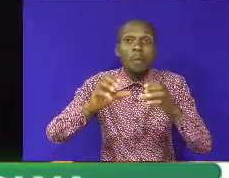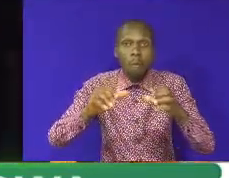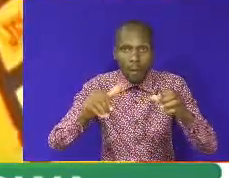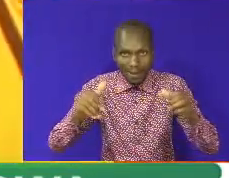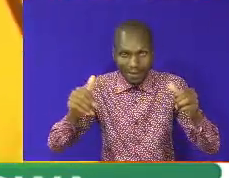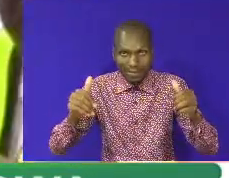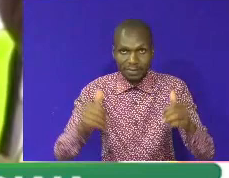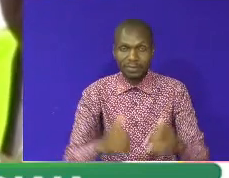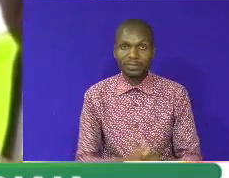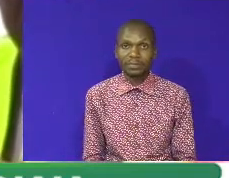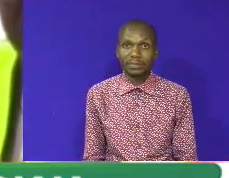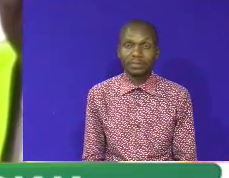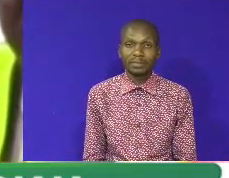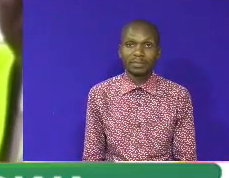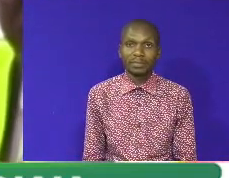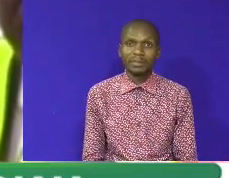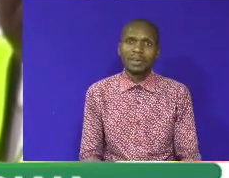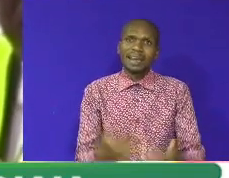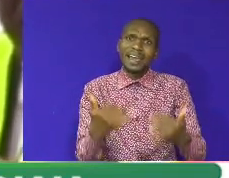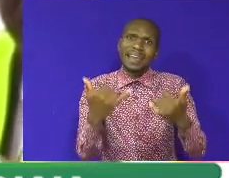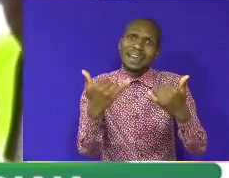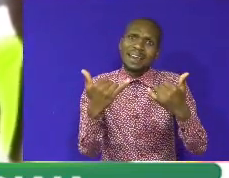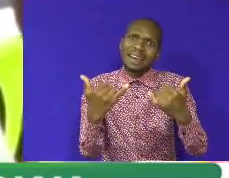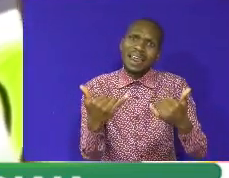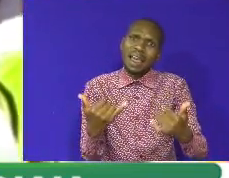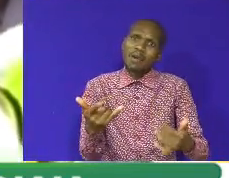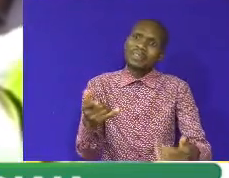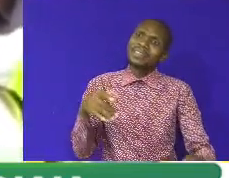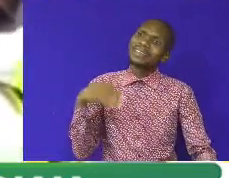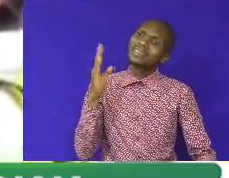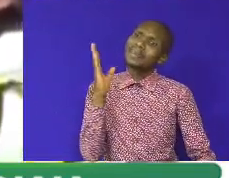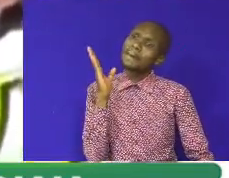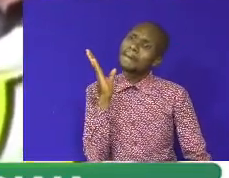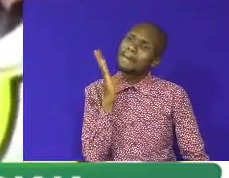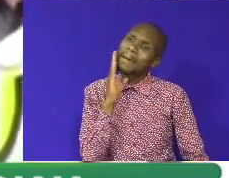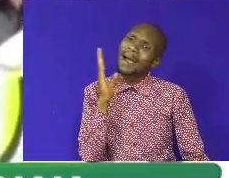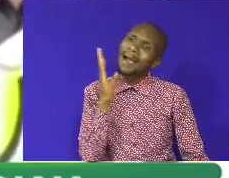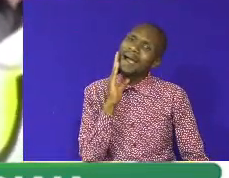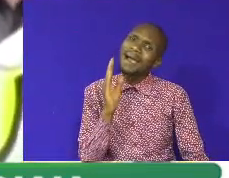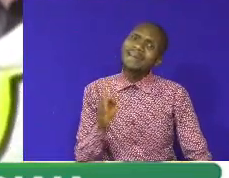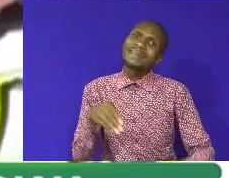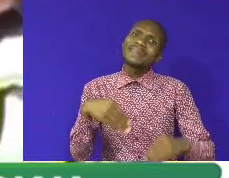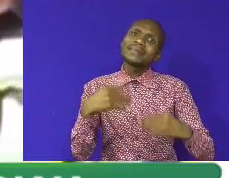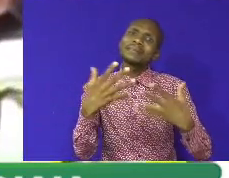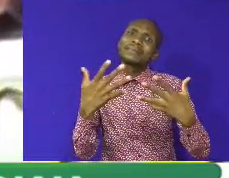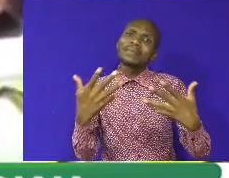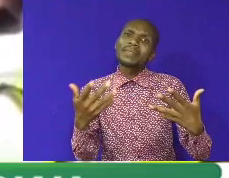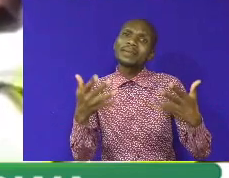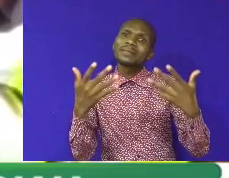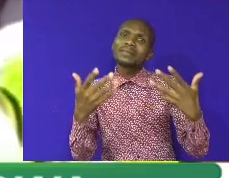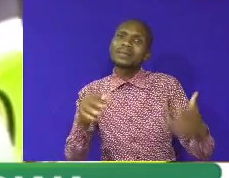boikirano Kiogoro mpako mongu na susa ni mochachi na alete evyombo biwe nite kutumeka.